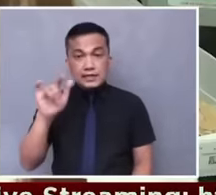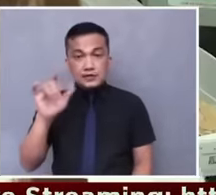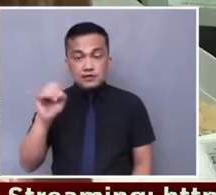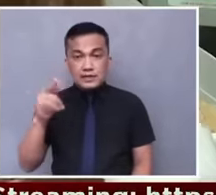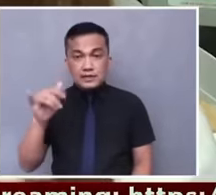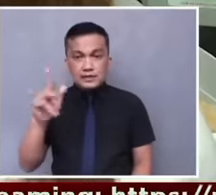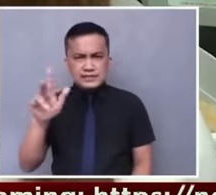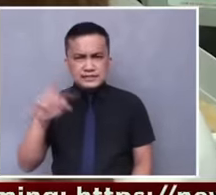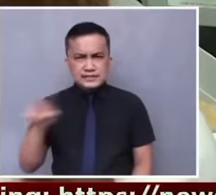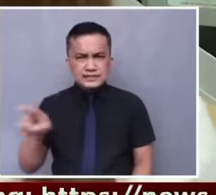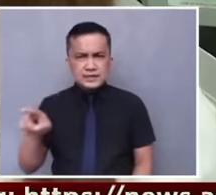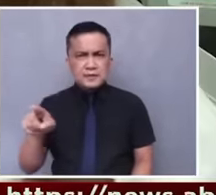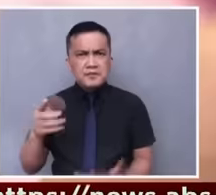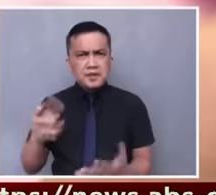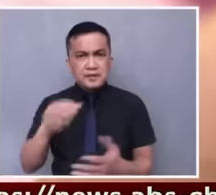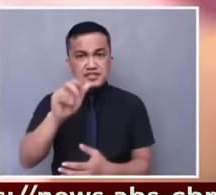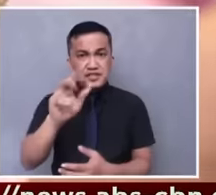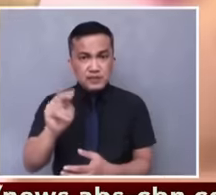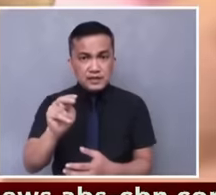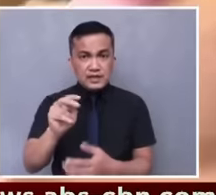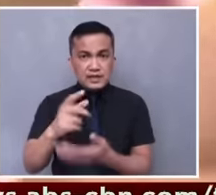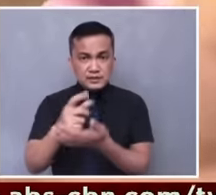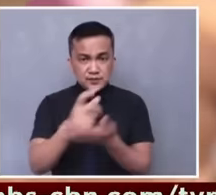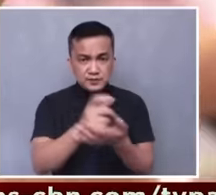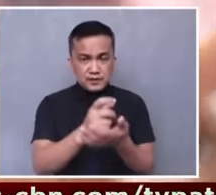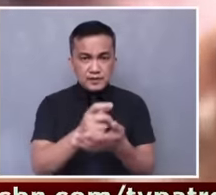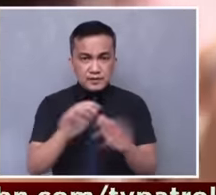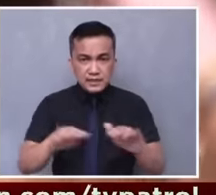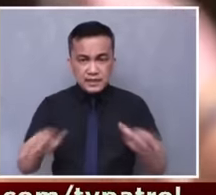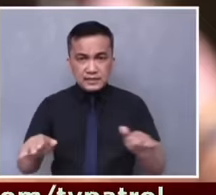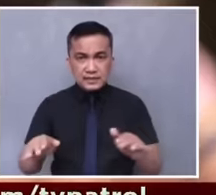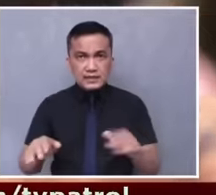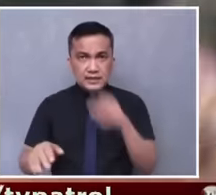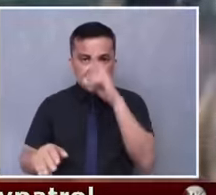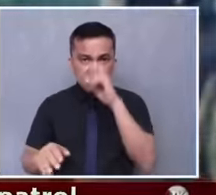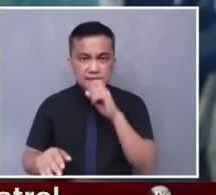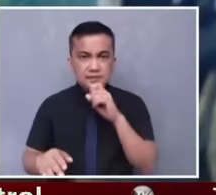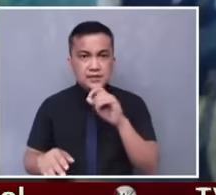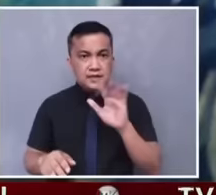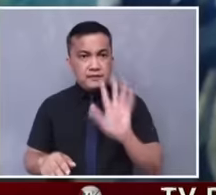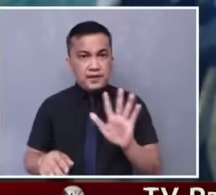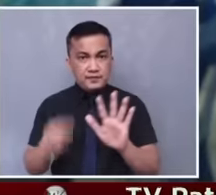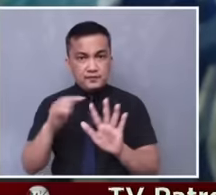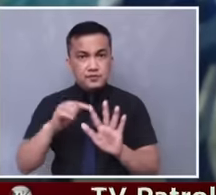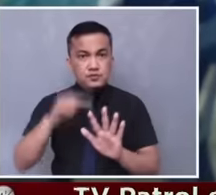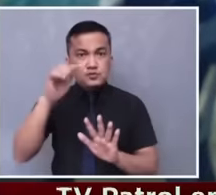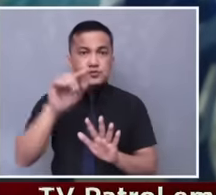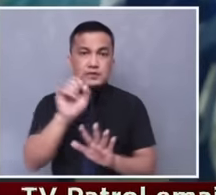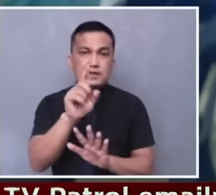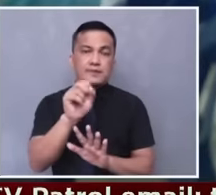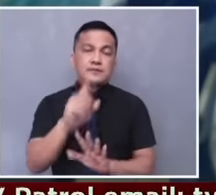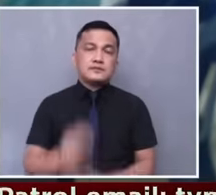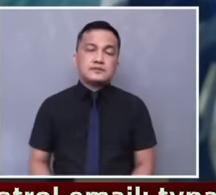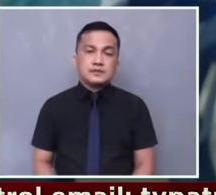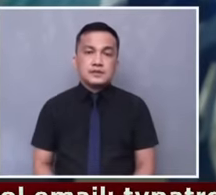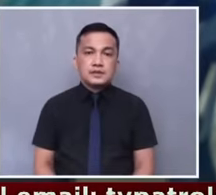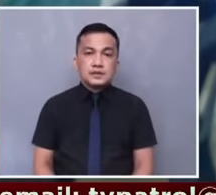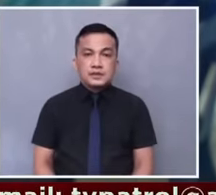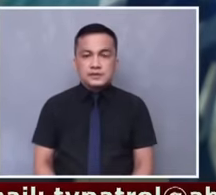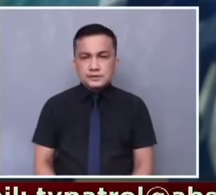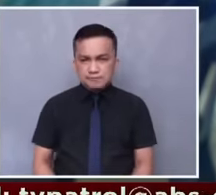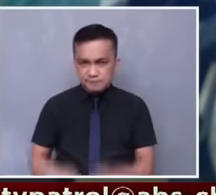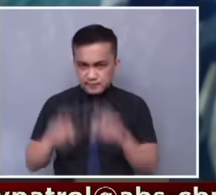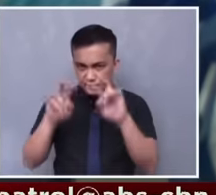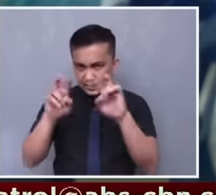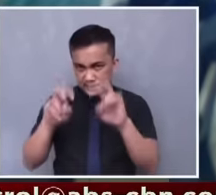ang pagbabakuna laban sa COVID ng mga batang 5 hanggang 11 taong gulang. Pinag-aaralan pa ang epekto ng COVID